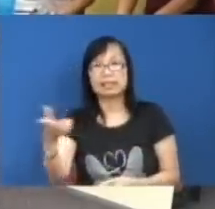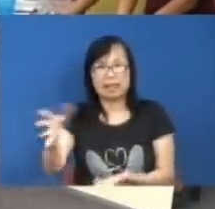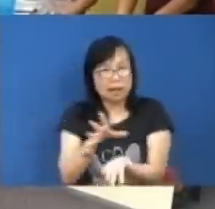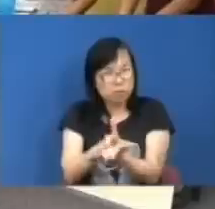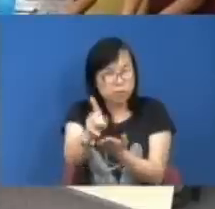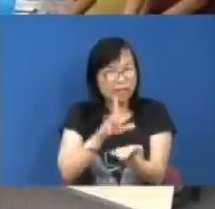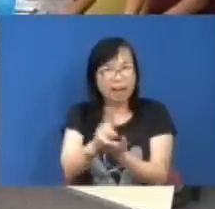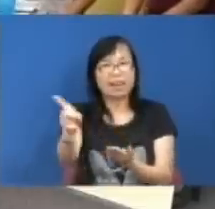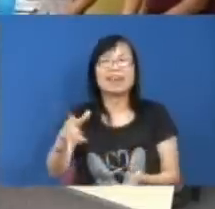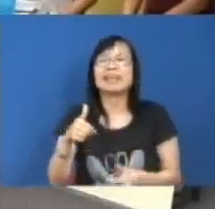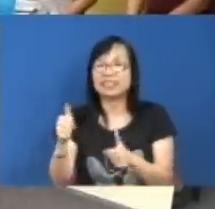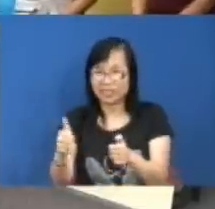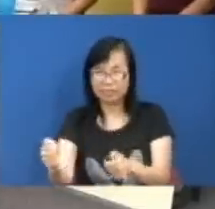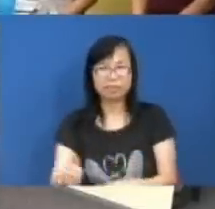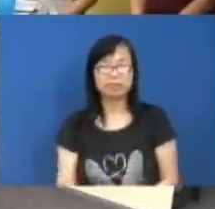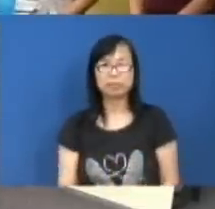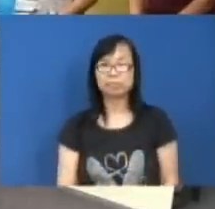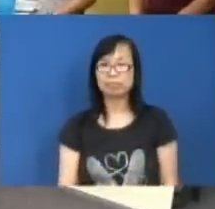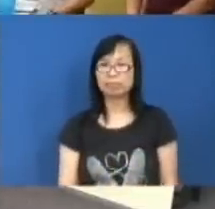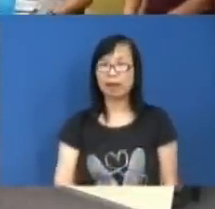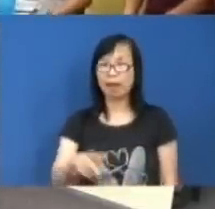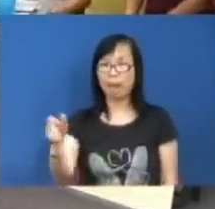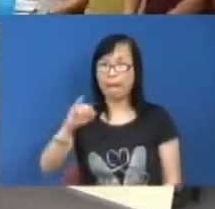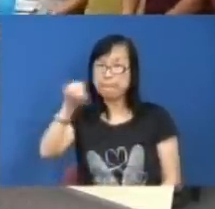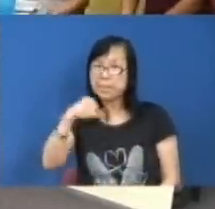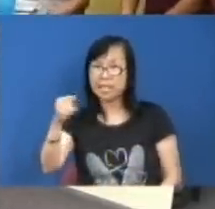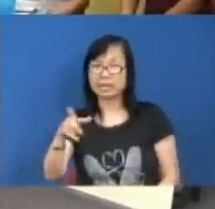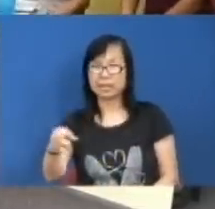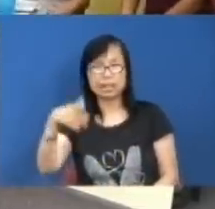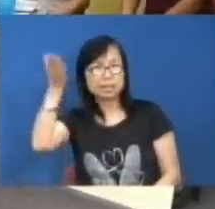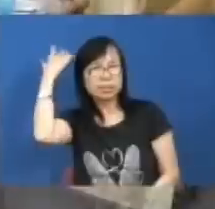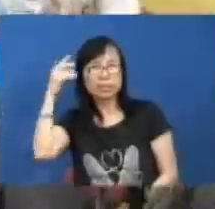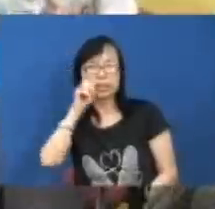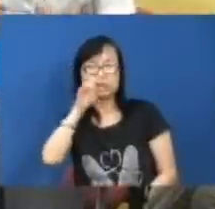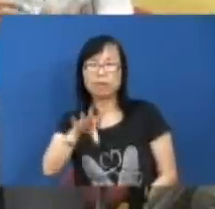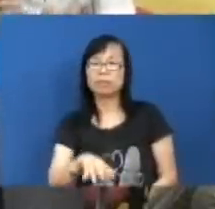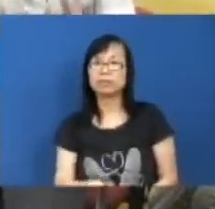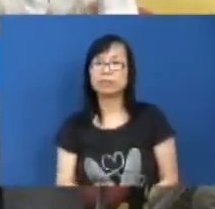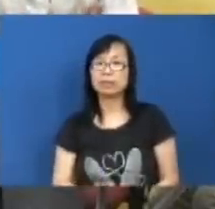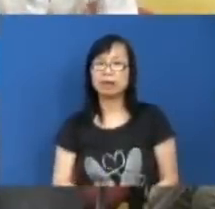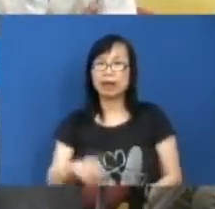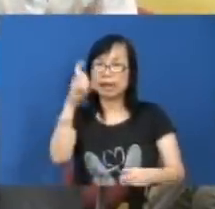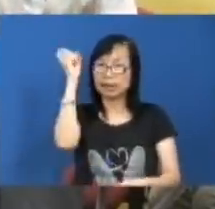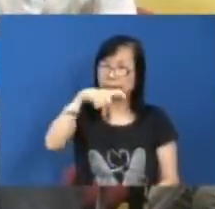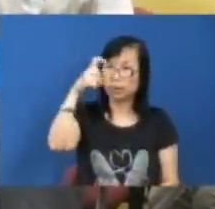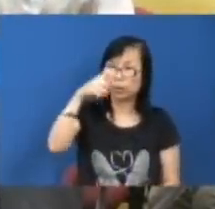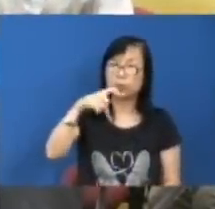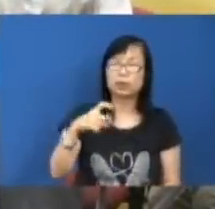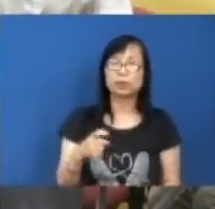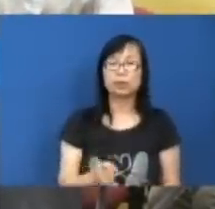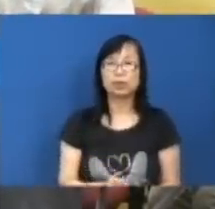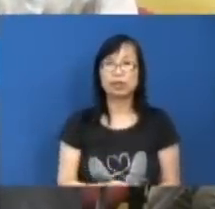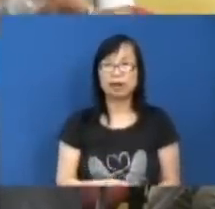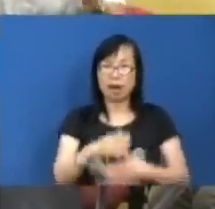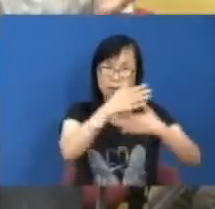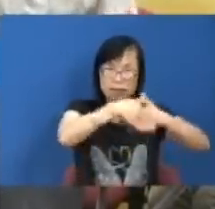的嘛。 多謝你們。 另外蒲職，我記得你上次說過呢，你譬如試過在即九龍區那邊有些